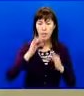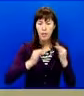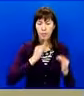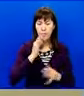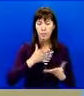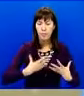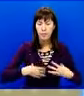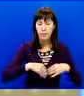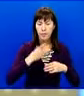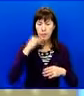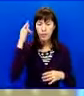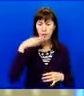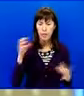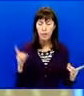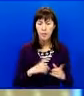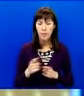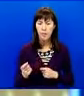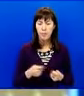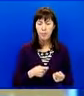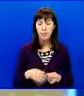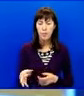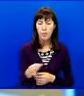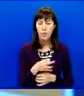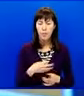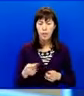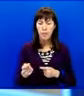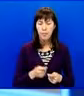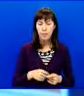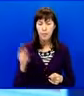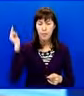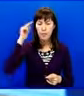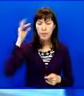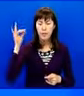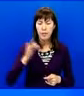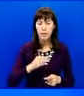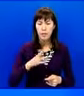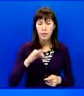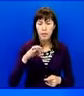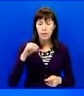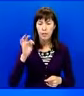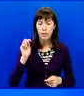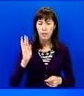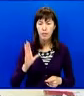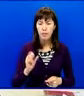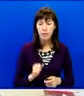обсудила общественность Юга на встрече с руководителем областного управления образования Исатаем Сагындыковым.